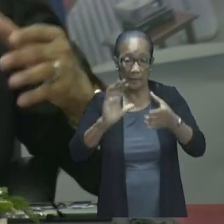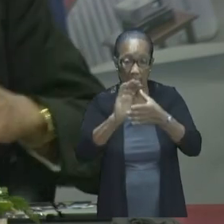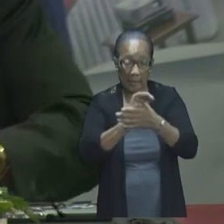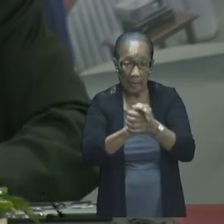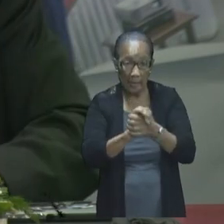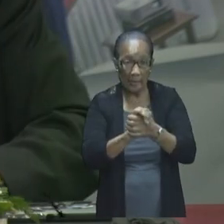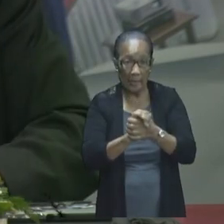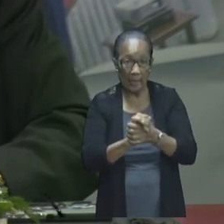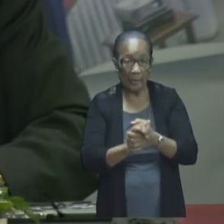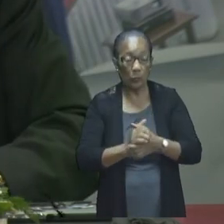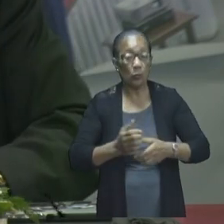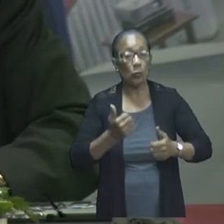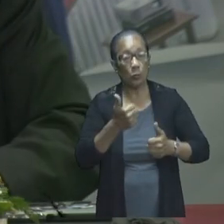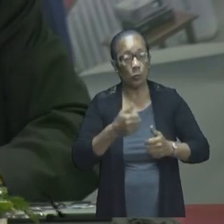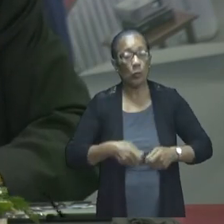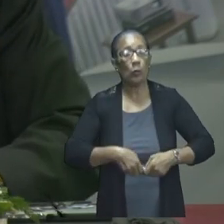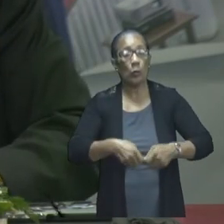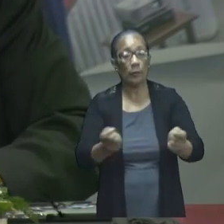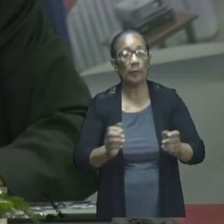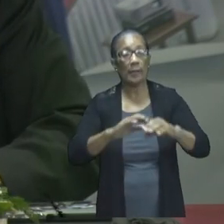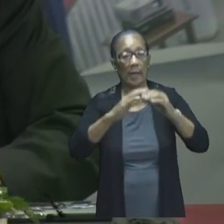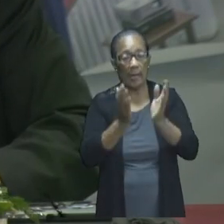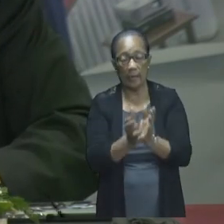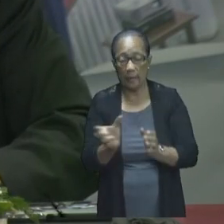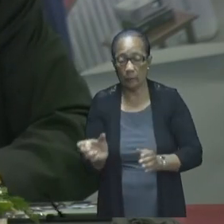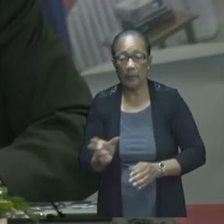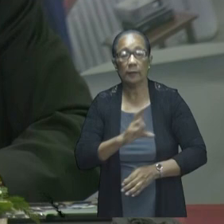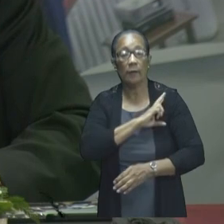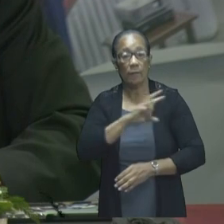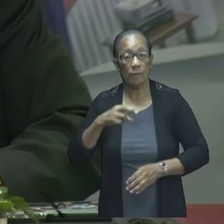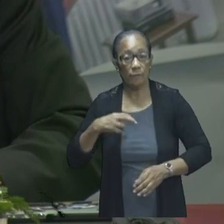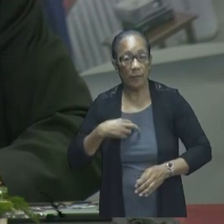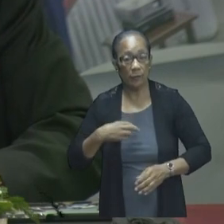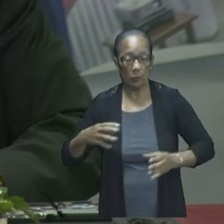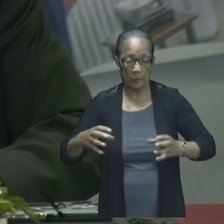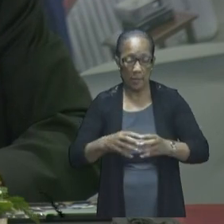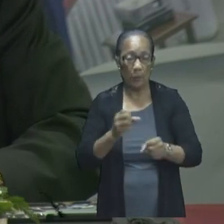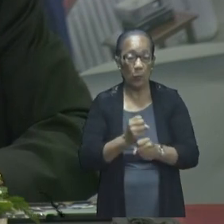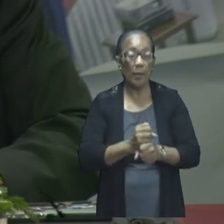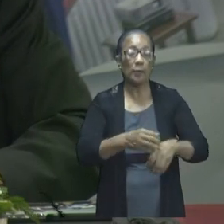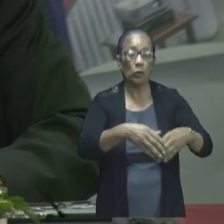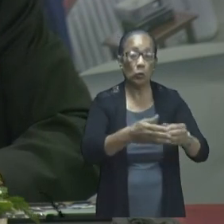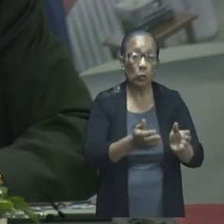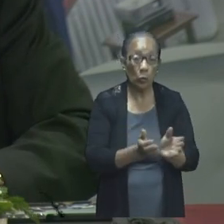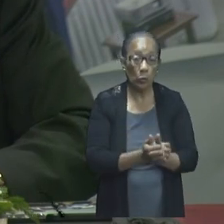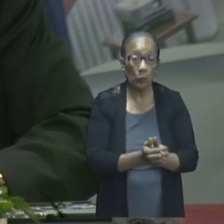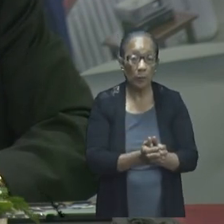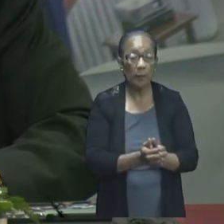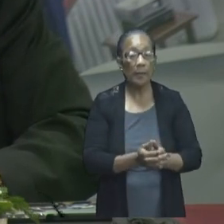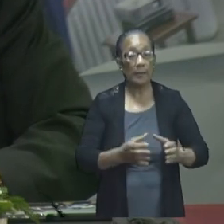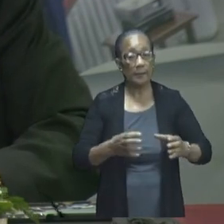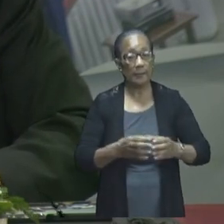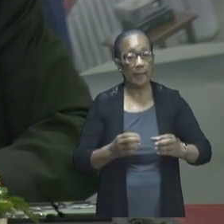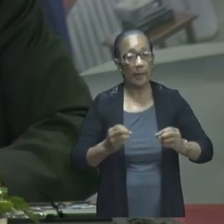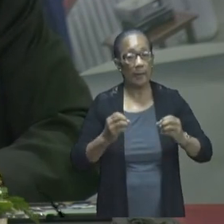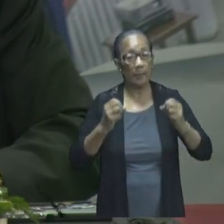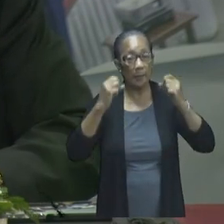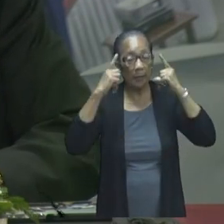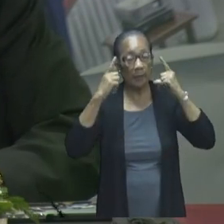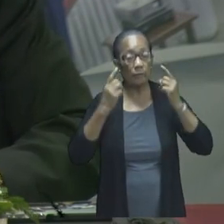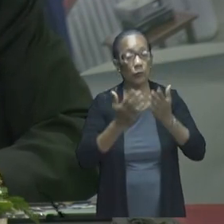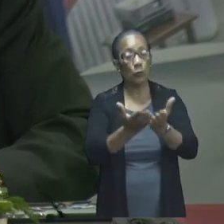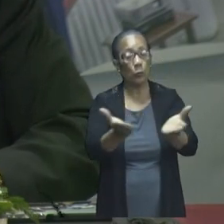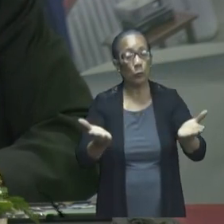uitgedragen wordt naar alle aspecten van ons coalitie en dat access ere van ons gezag naar de samenleving toe